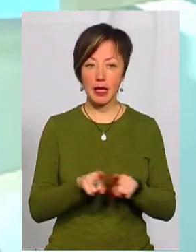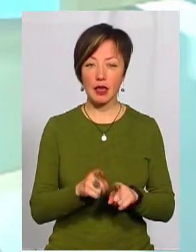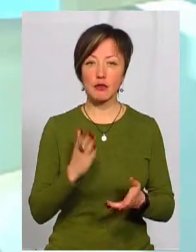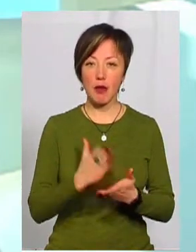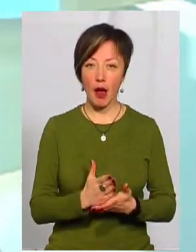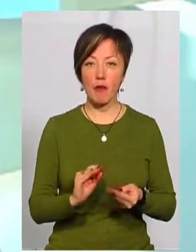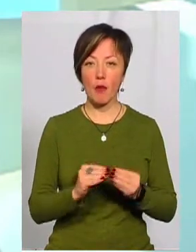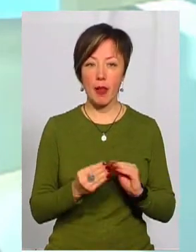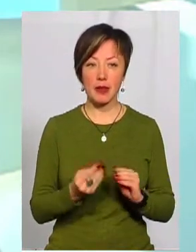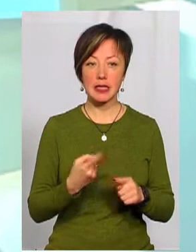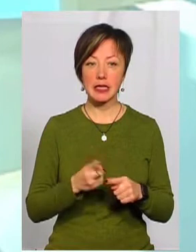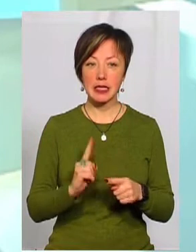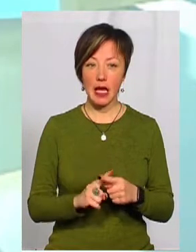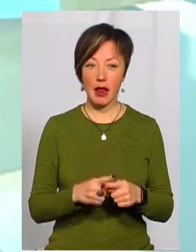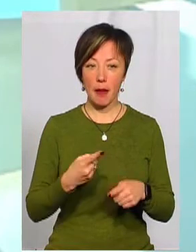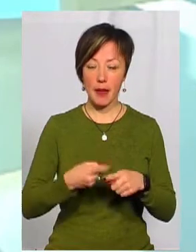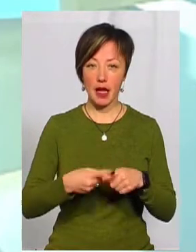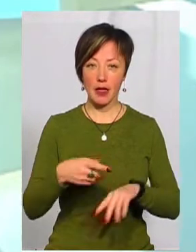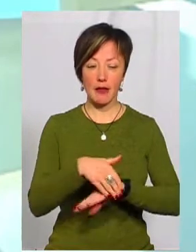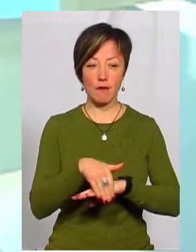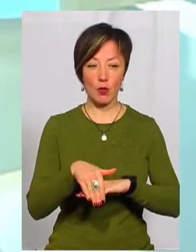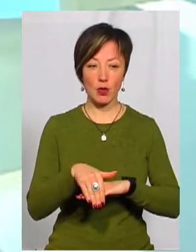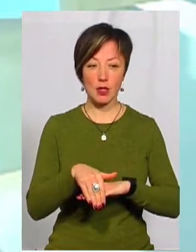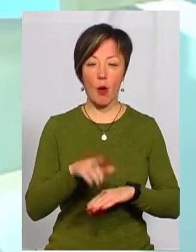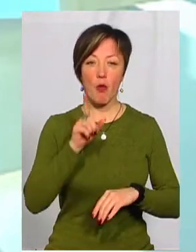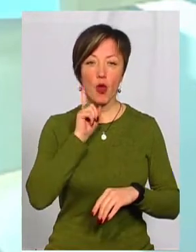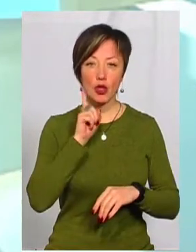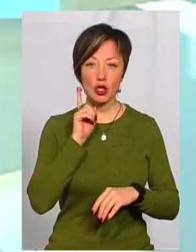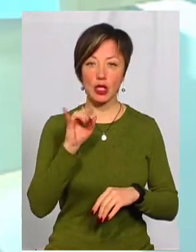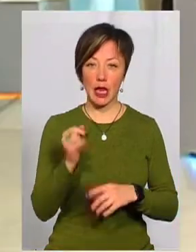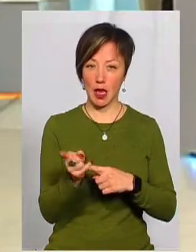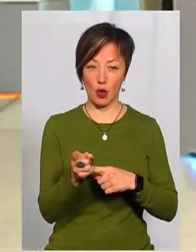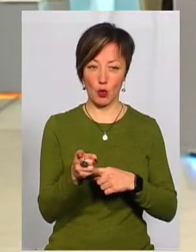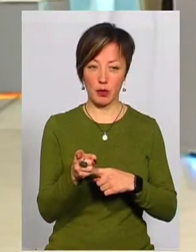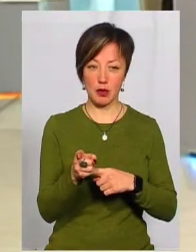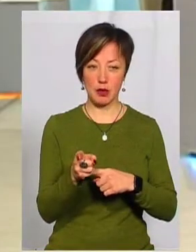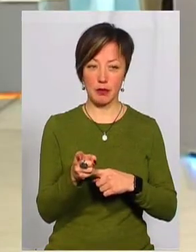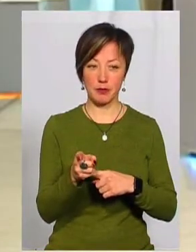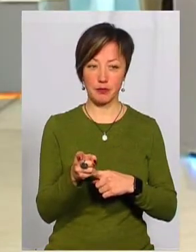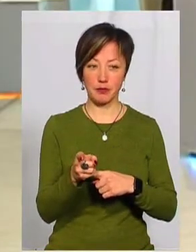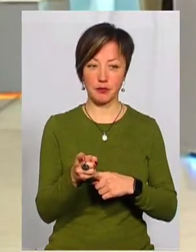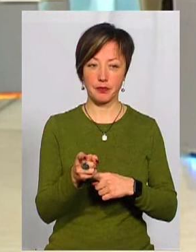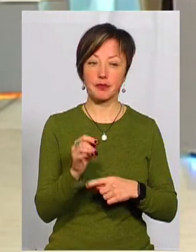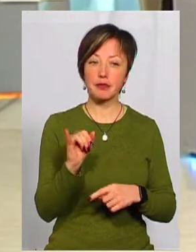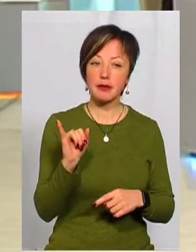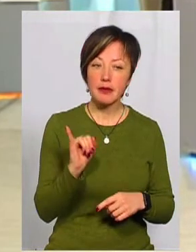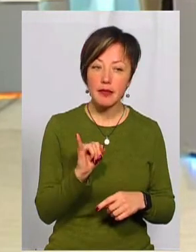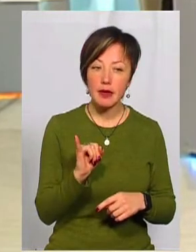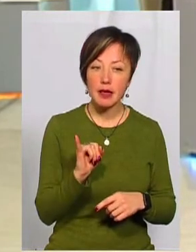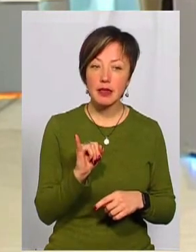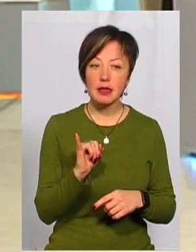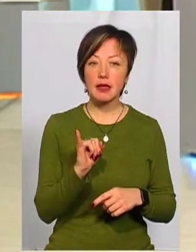ми маємо там проблему. Це на перетині вулиць Молодіжна і Тернопільська. Ну і тут же